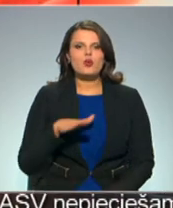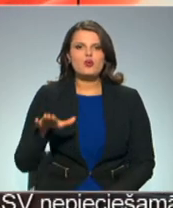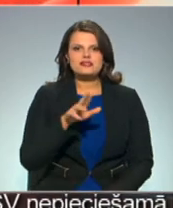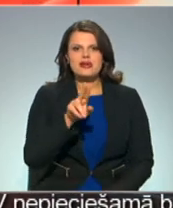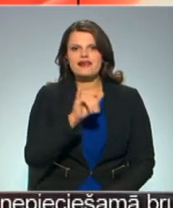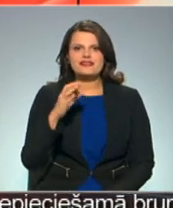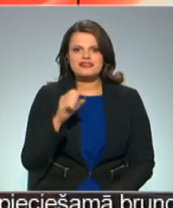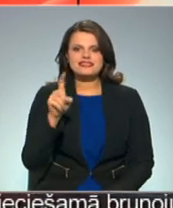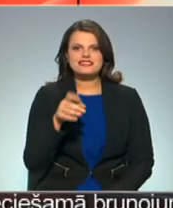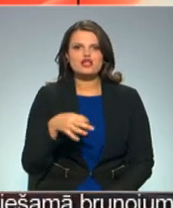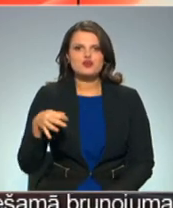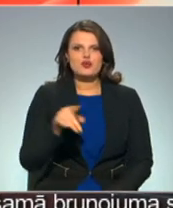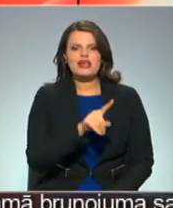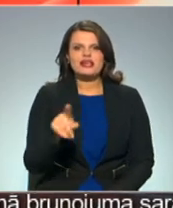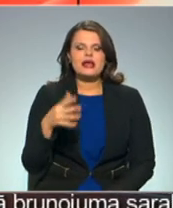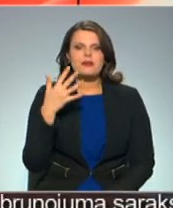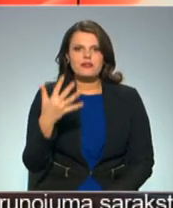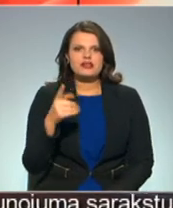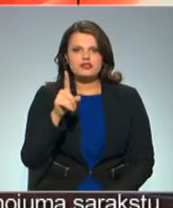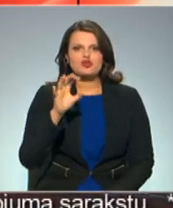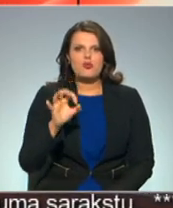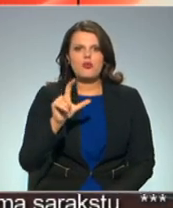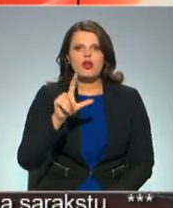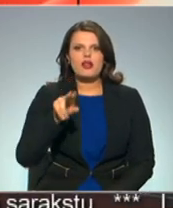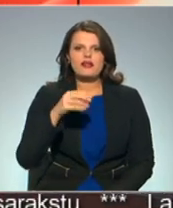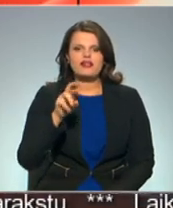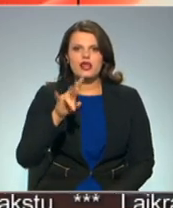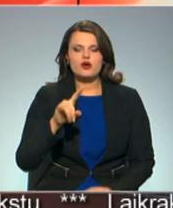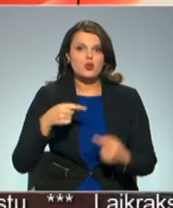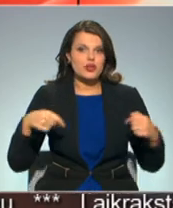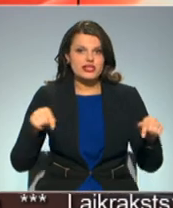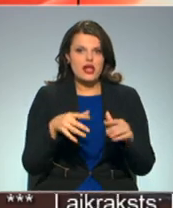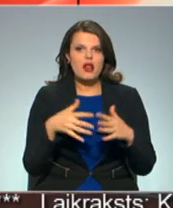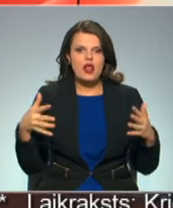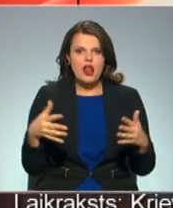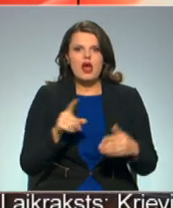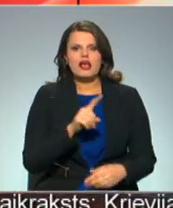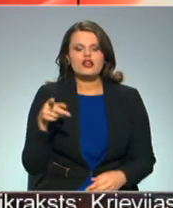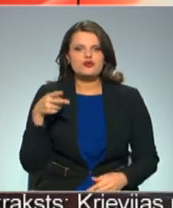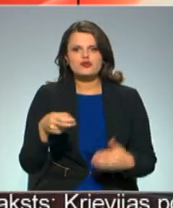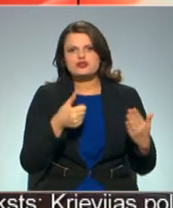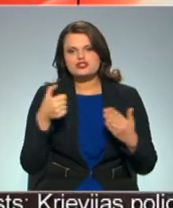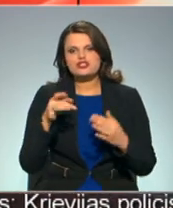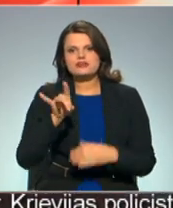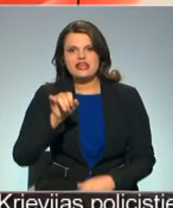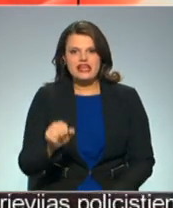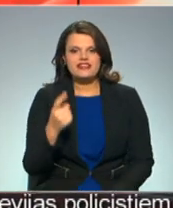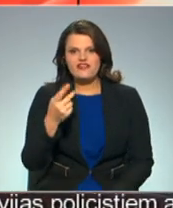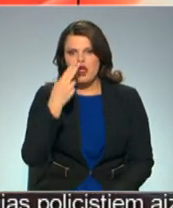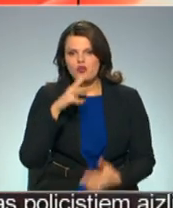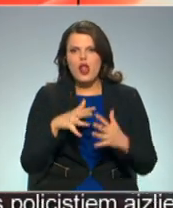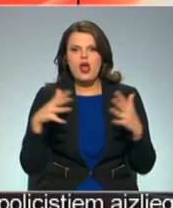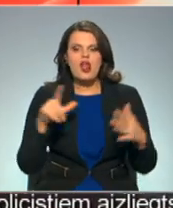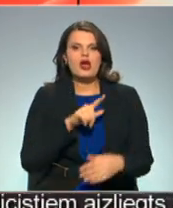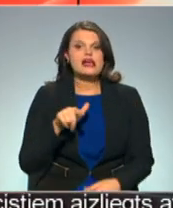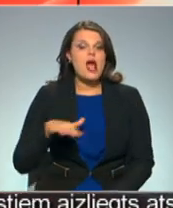Kurzemenītes novadā ir 5 poldera teritorijas. Lielākā no tām ir Rumbas Otaņu pagastā ar kopējo platību 2600 hektāru, viena no